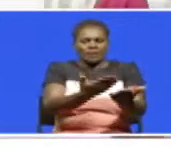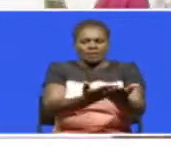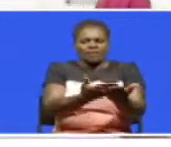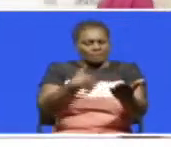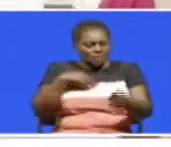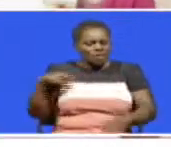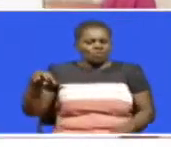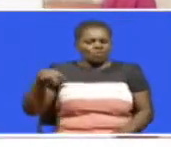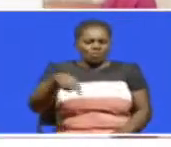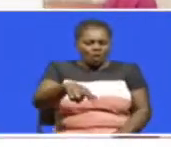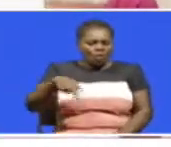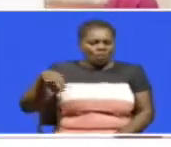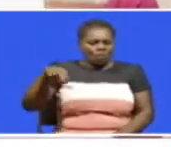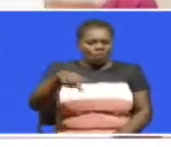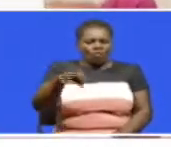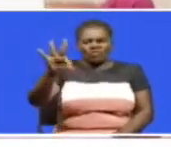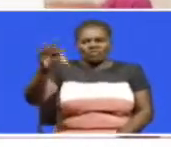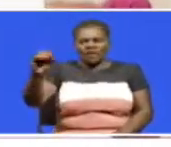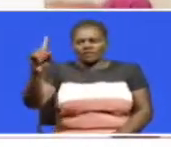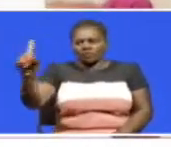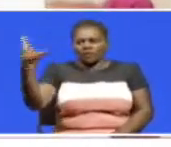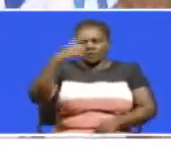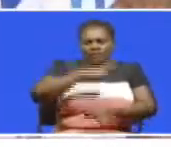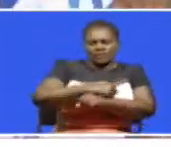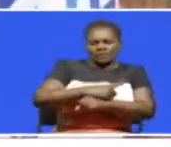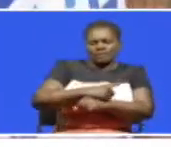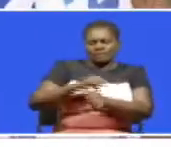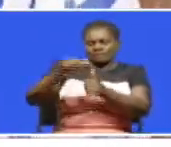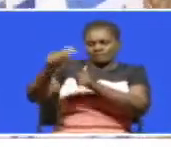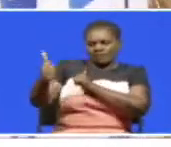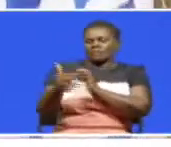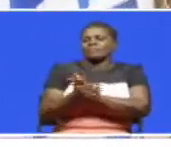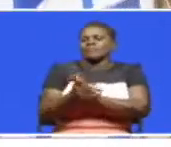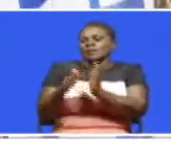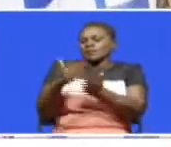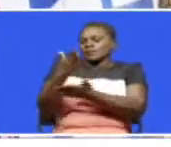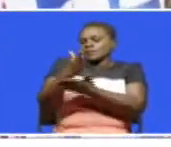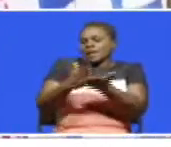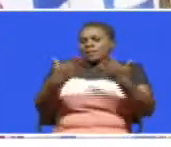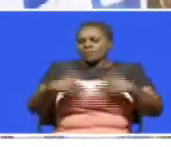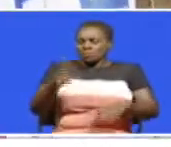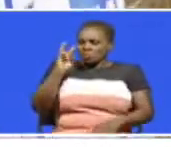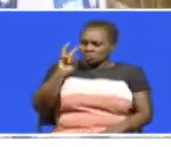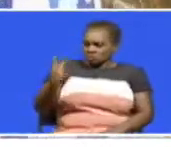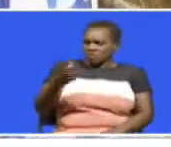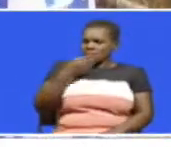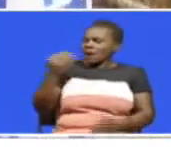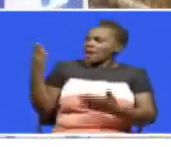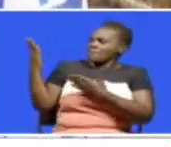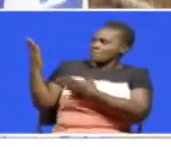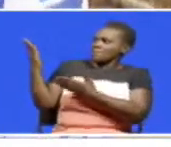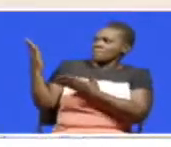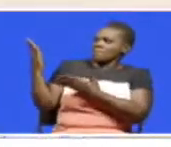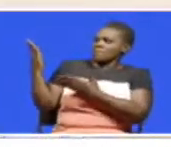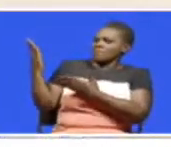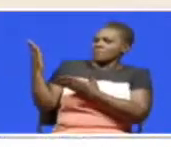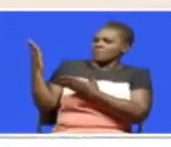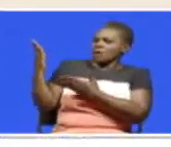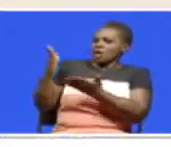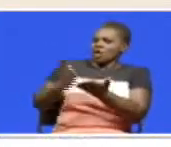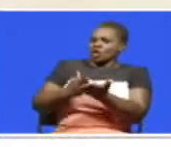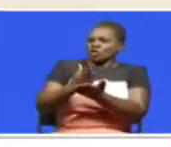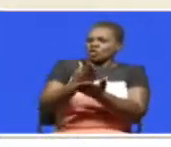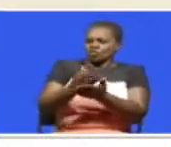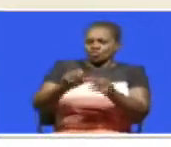nilikuwa nikitembea karibu kilomita 30 kwa siku. Baadhi ya wakazi waliomwona mzee Chebii Malatit